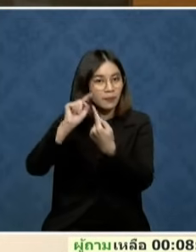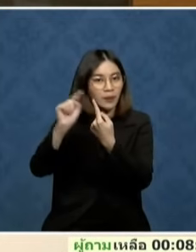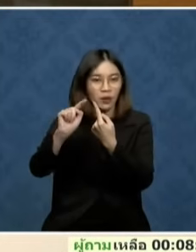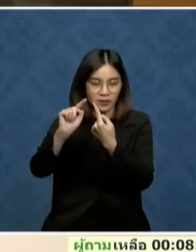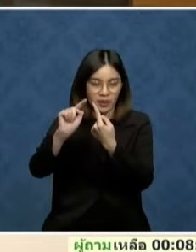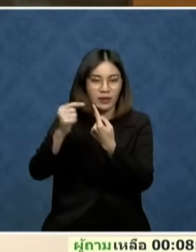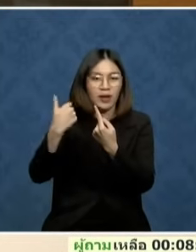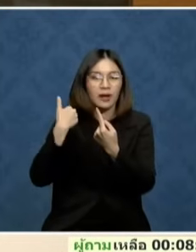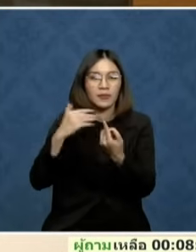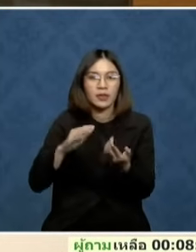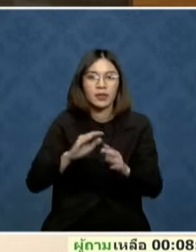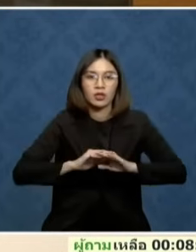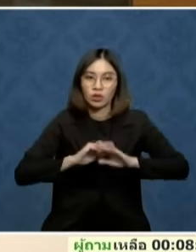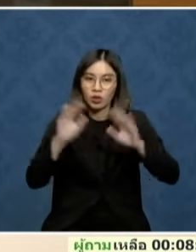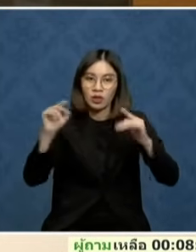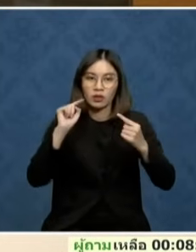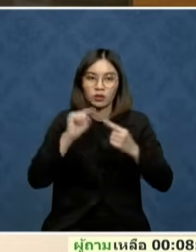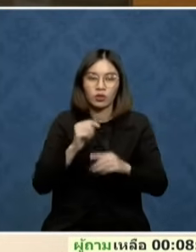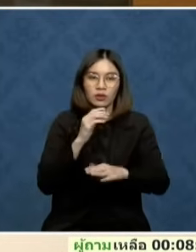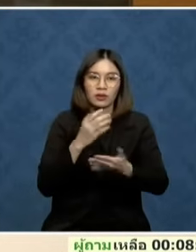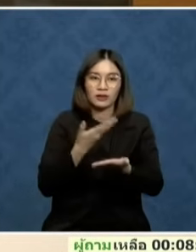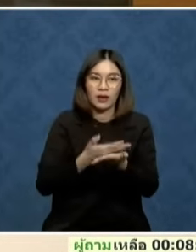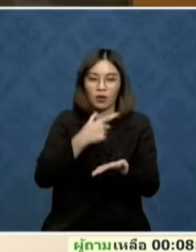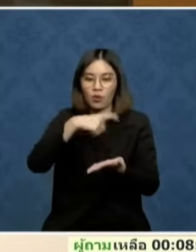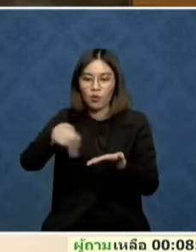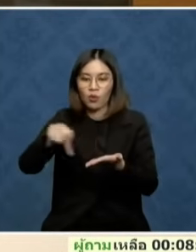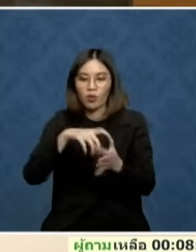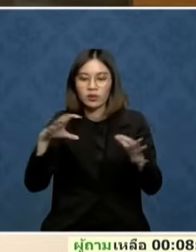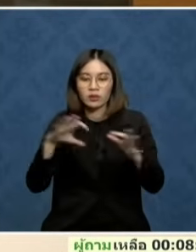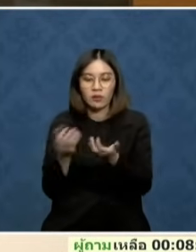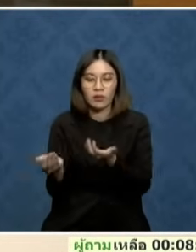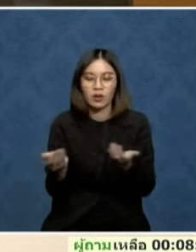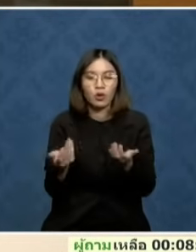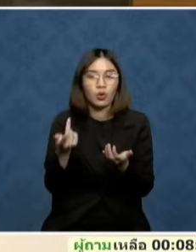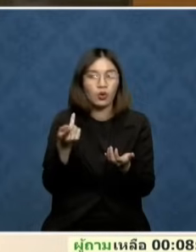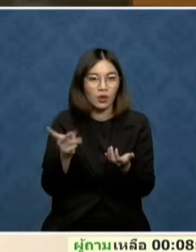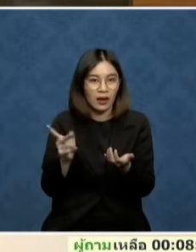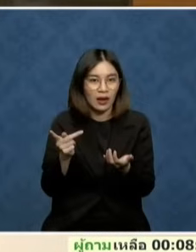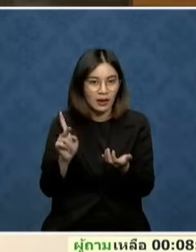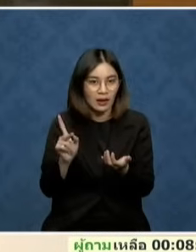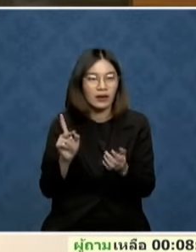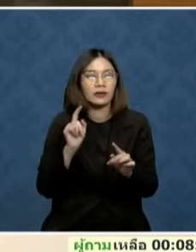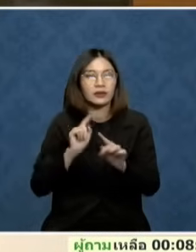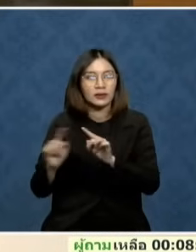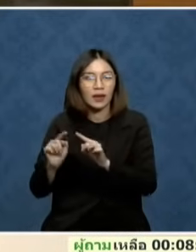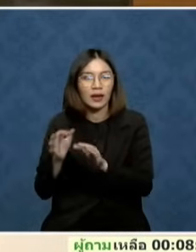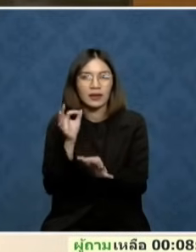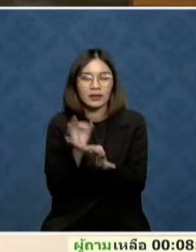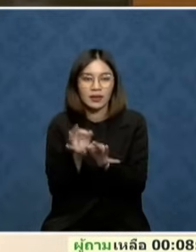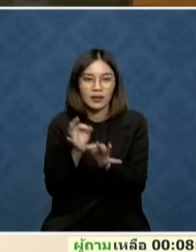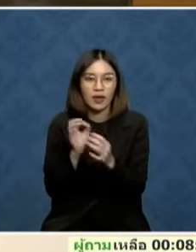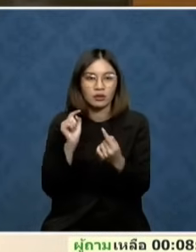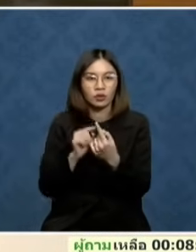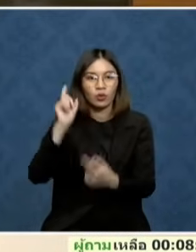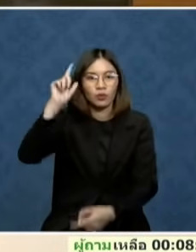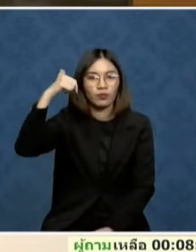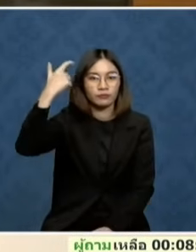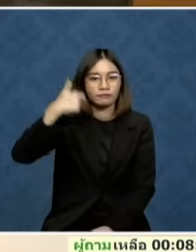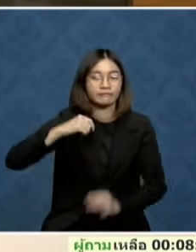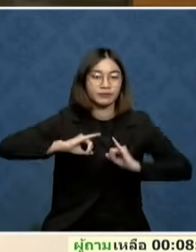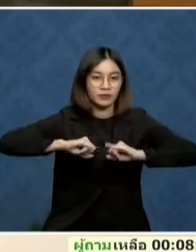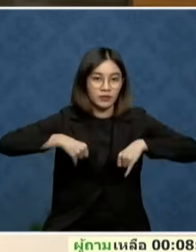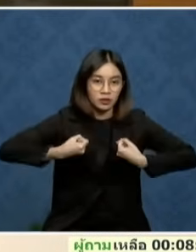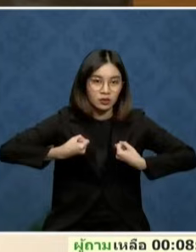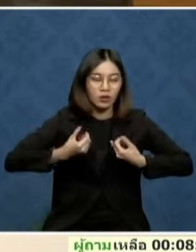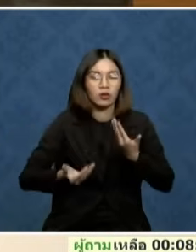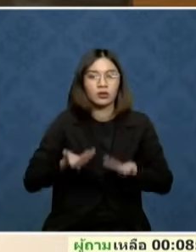ที่ให้มีการยุติการมีธุรกรรมทางการเงินกับลูกค้าวิสาหกิจ หรือธนาคารที่ทางการเมียนมาเป็นเจ้าของห